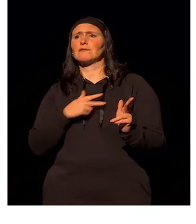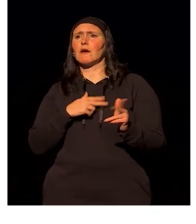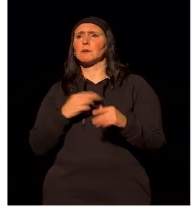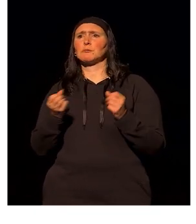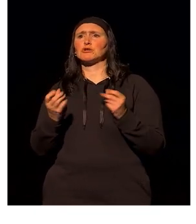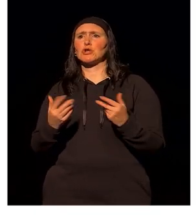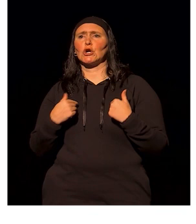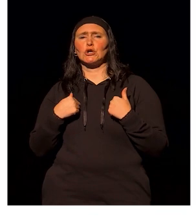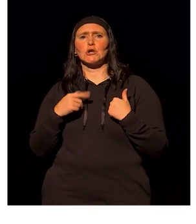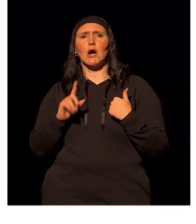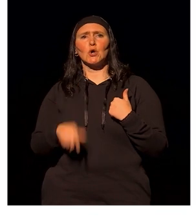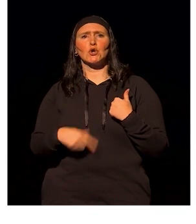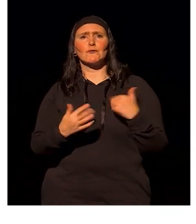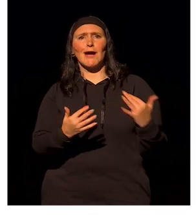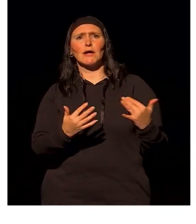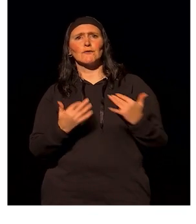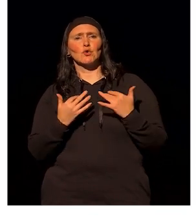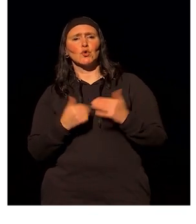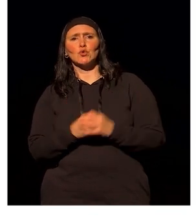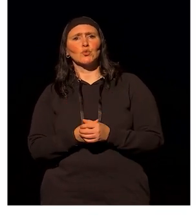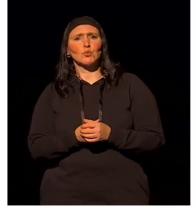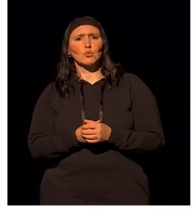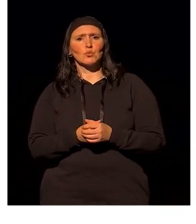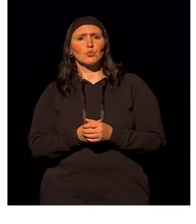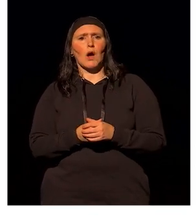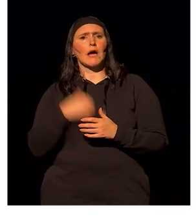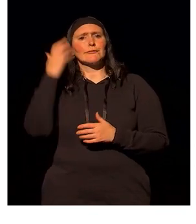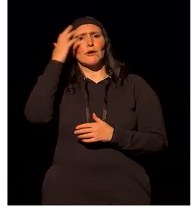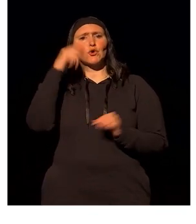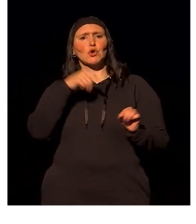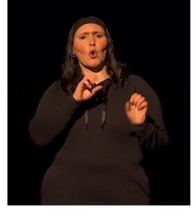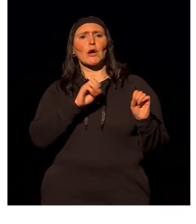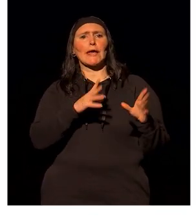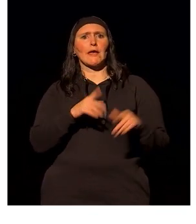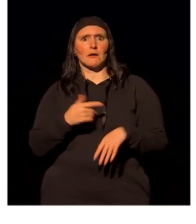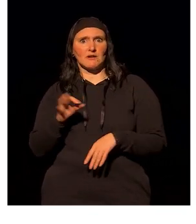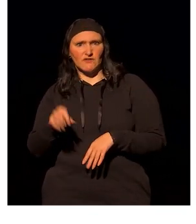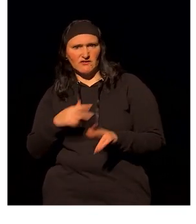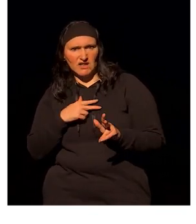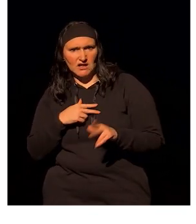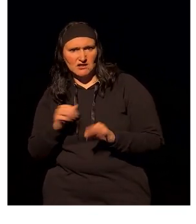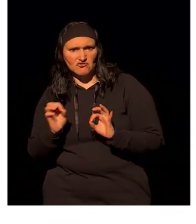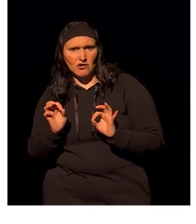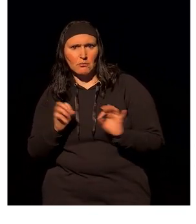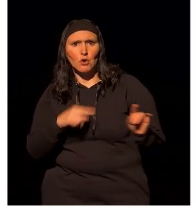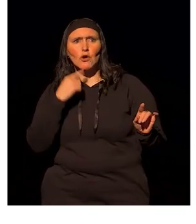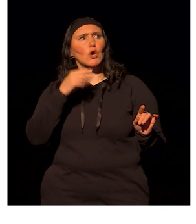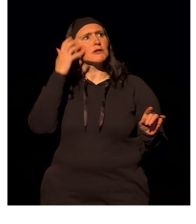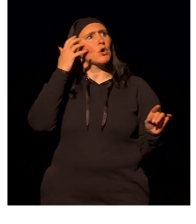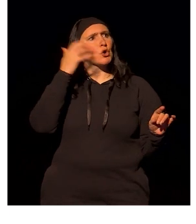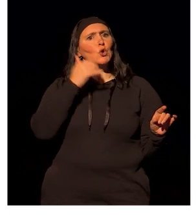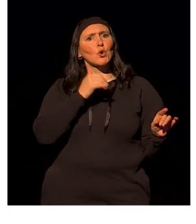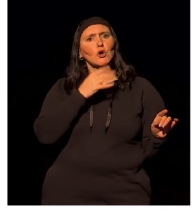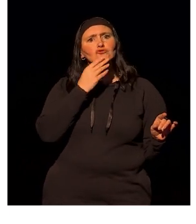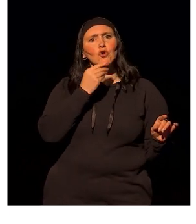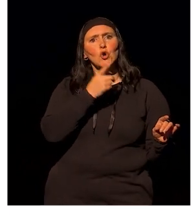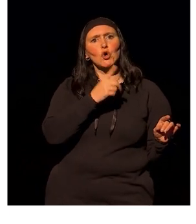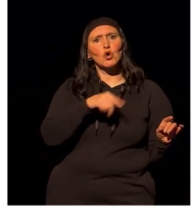beeindrucken lassen? Das ist halt schlimm für die Wirklichkeit. Die Theorie ist okay. Ne? Die ist schön. Ne? Die wird nur